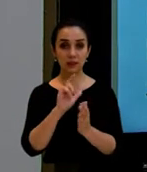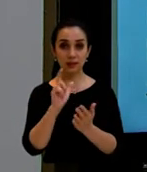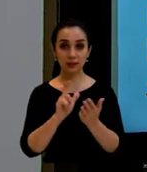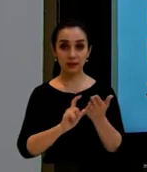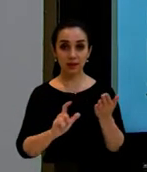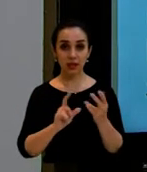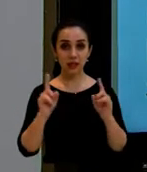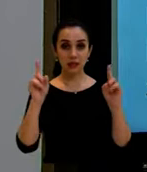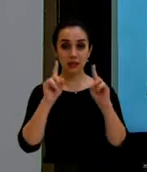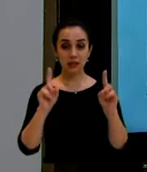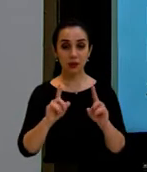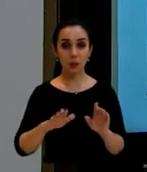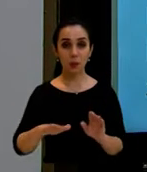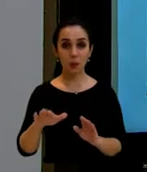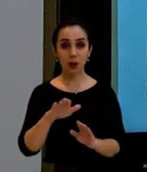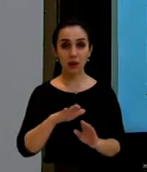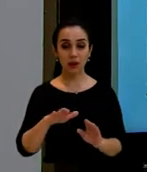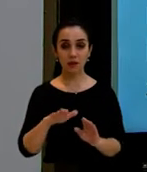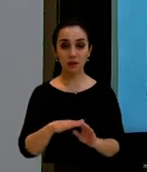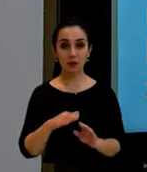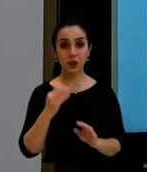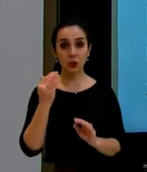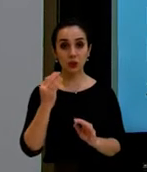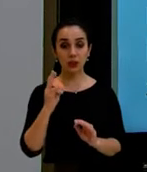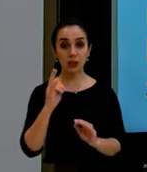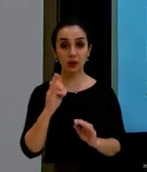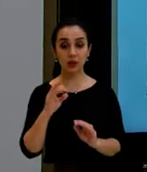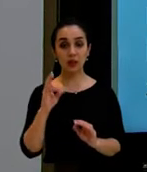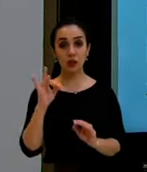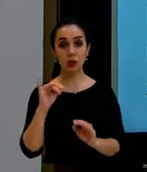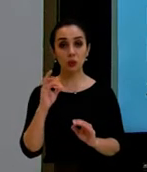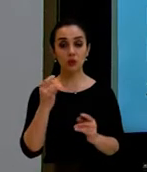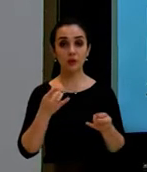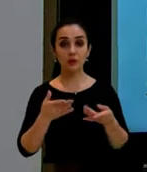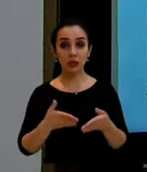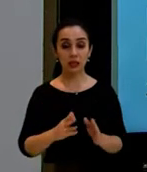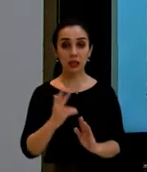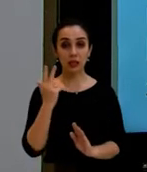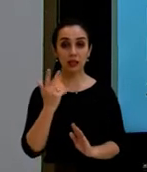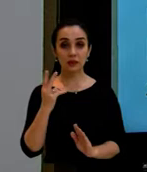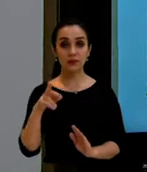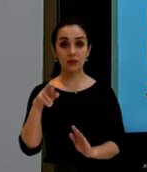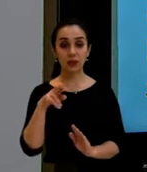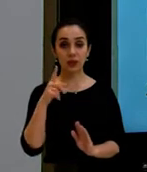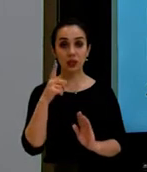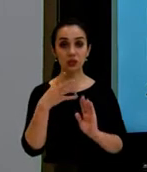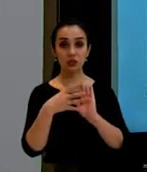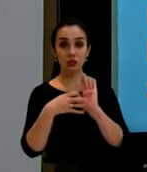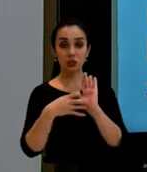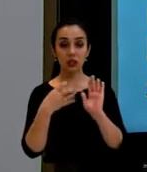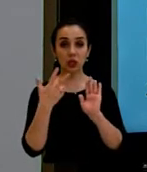стихотворение «Звезда полей». Николай Рубцов родился 3